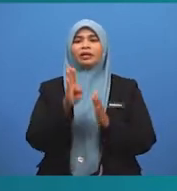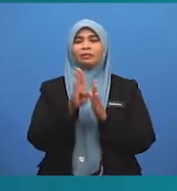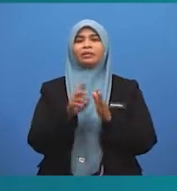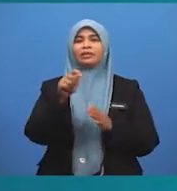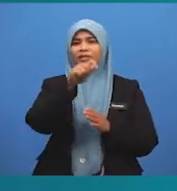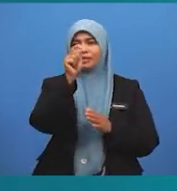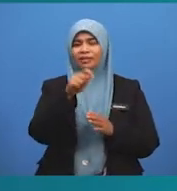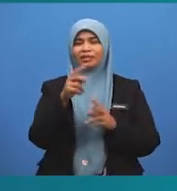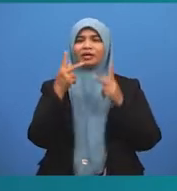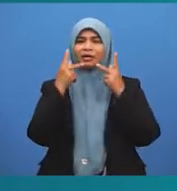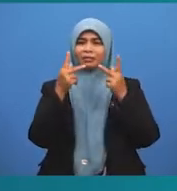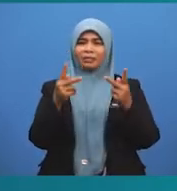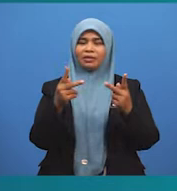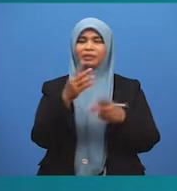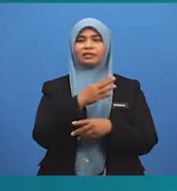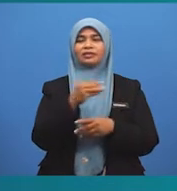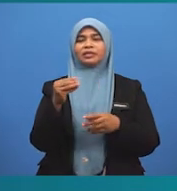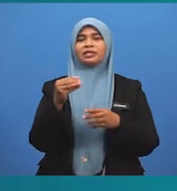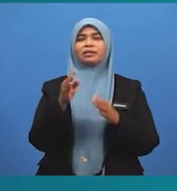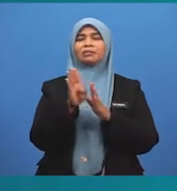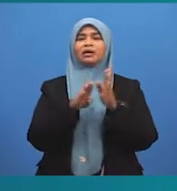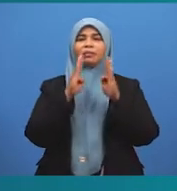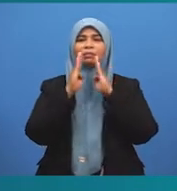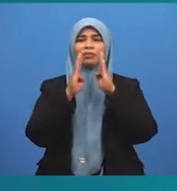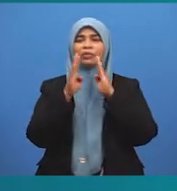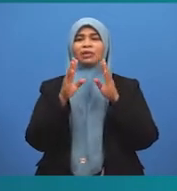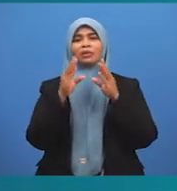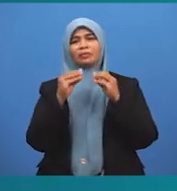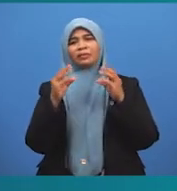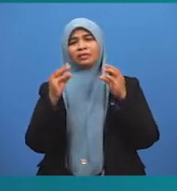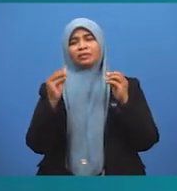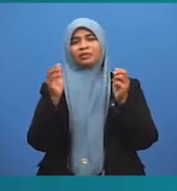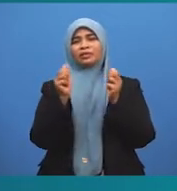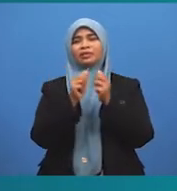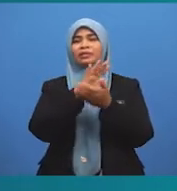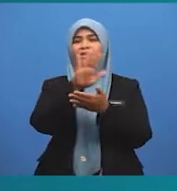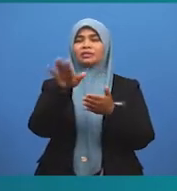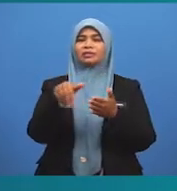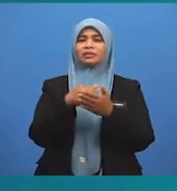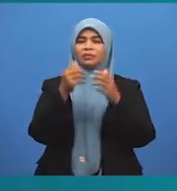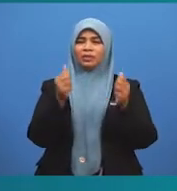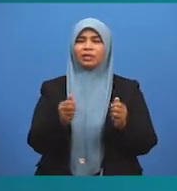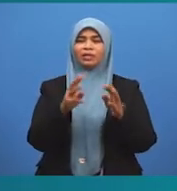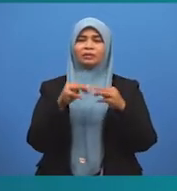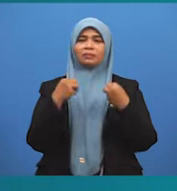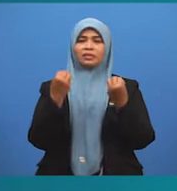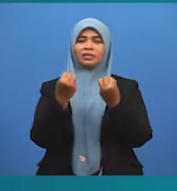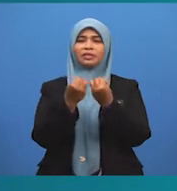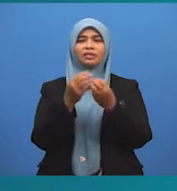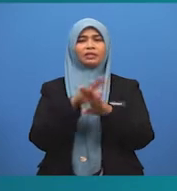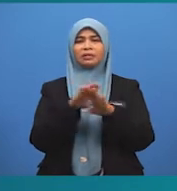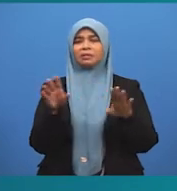Bertanyakan khabar dan berbual mesra dengan semua ahli masyarakat tanpa